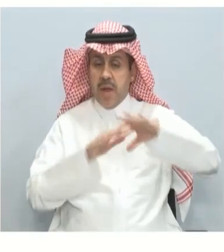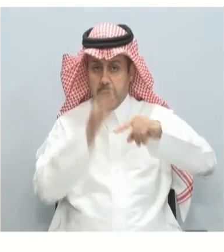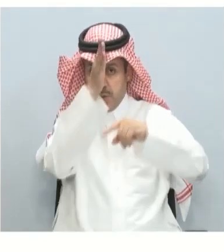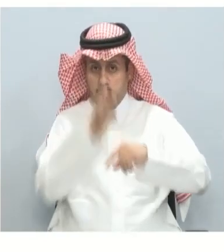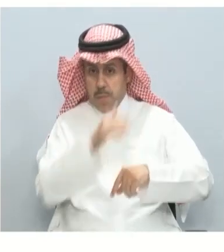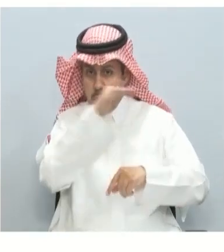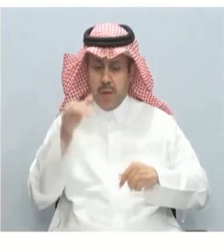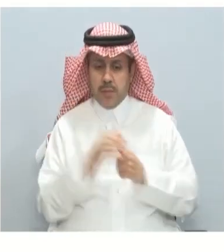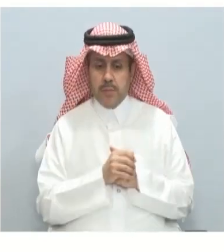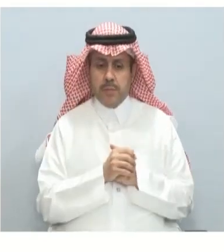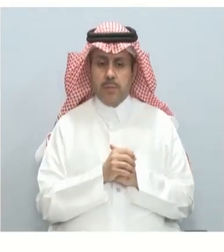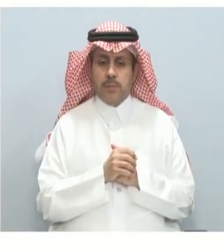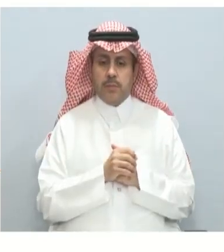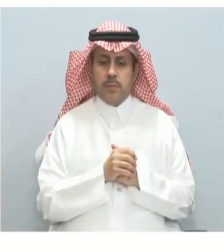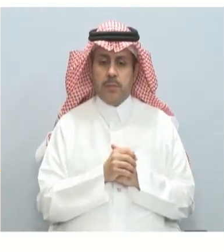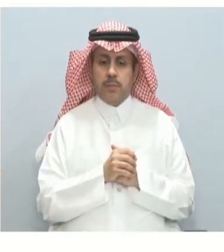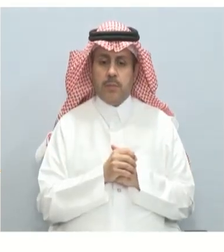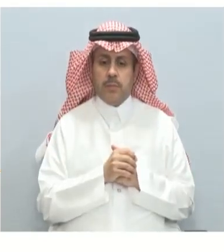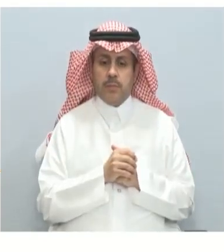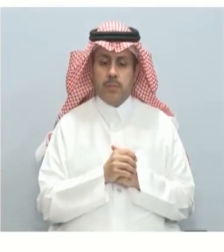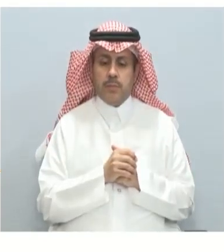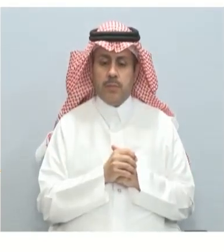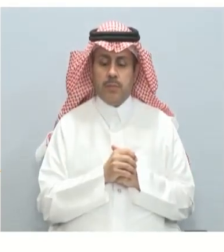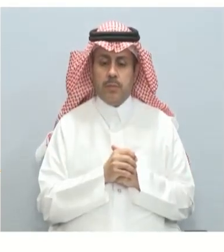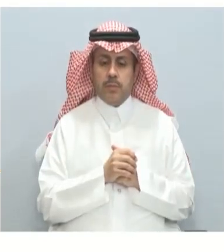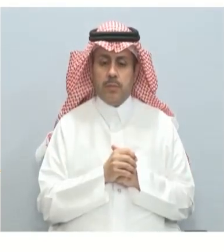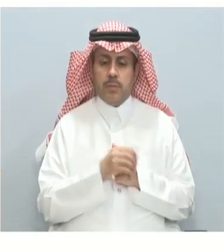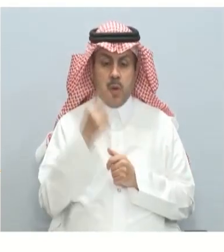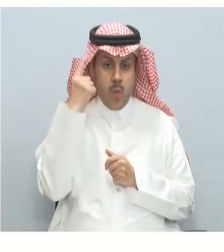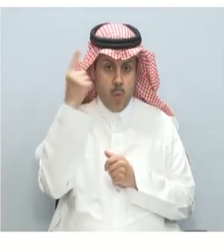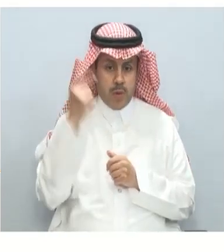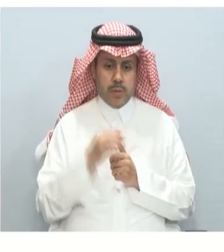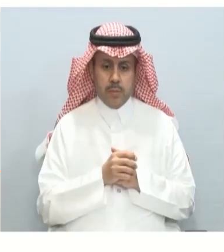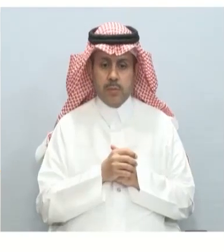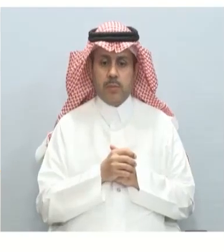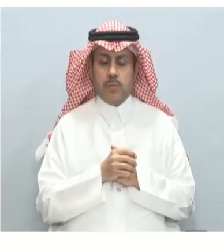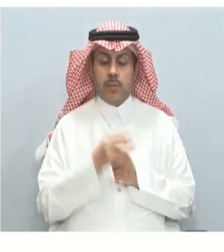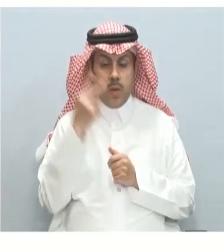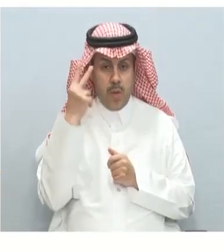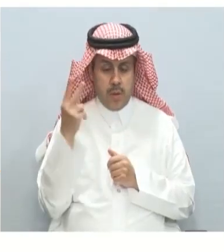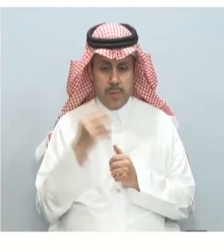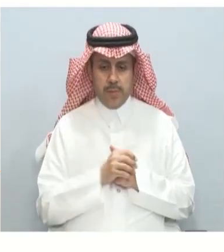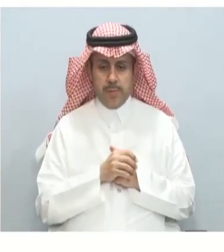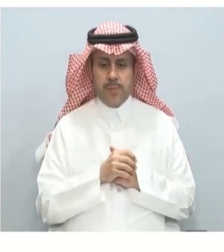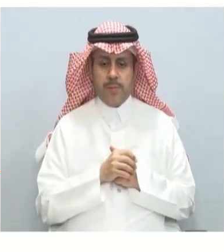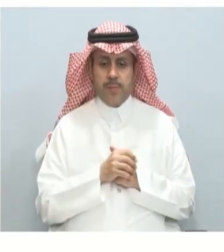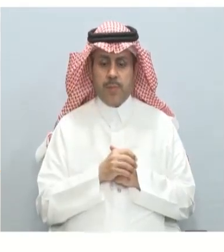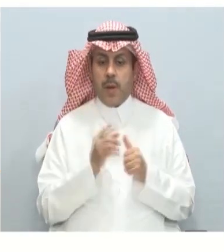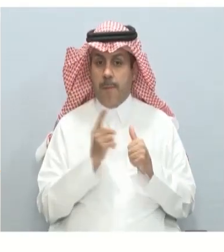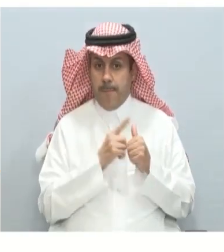بيانيا عندنا هنا اللي هي واحد و اين هذه نقطه